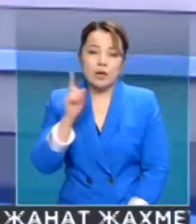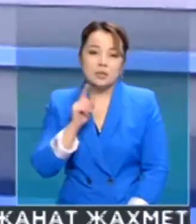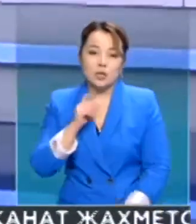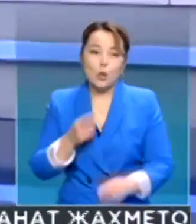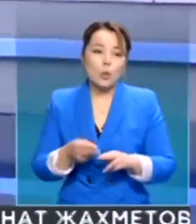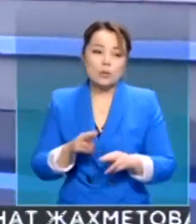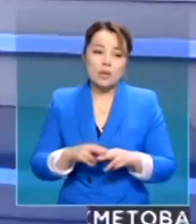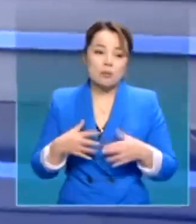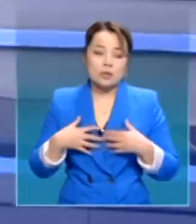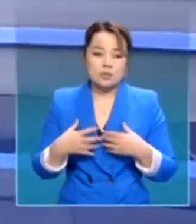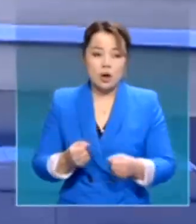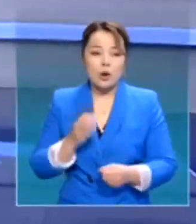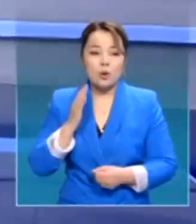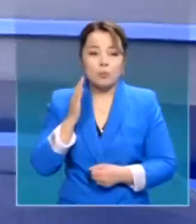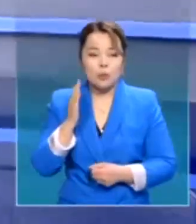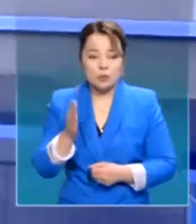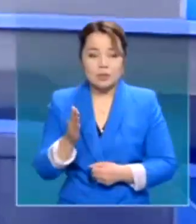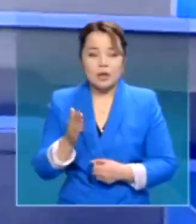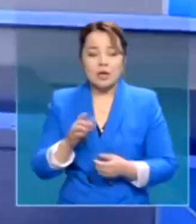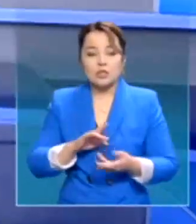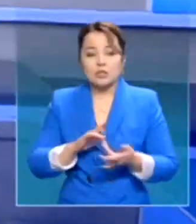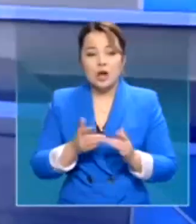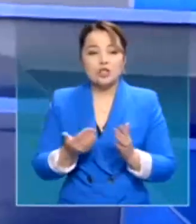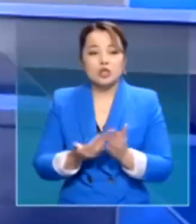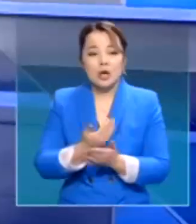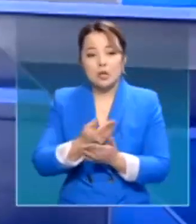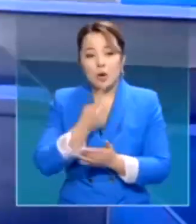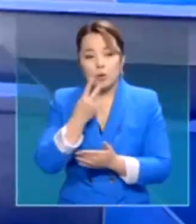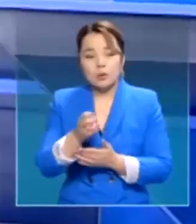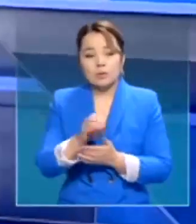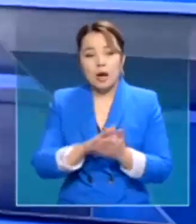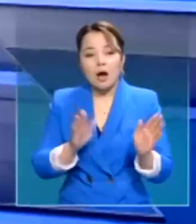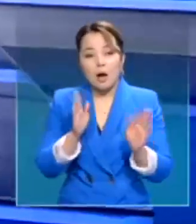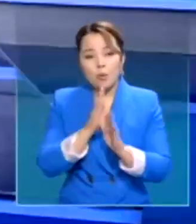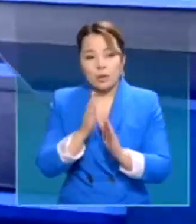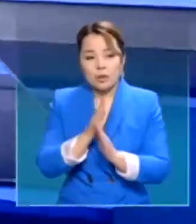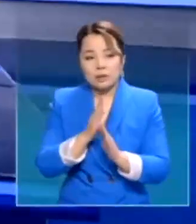Әзірге айтарымыз осы, ақпаратты сондай-ақ Телеграм арнамыздан оқи жүріңіздер, әрі қарай ауа райы болжамы.